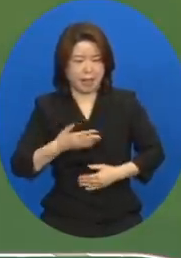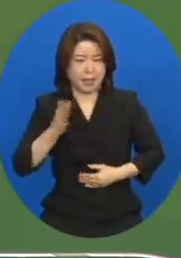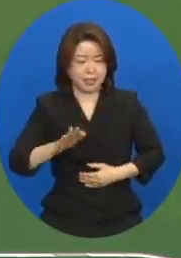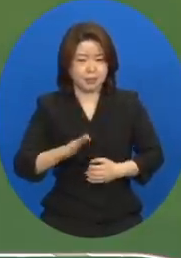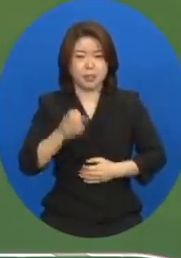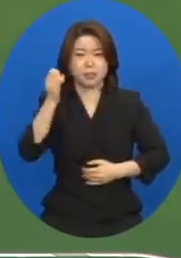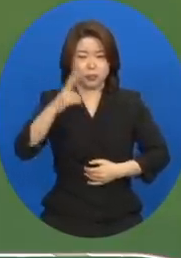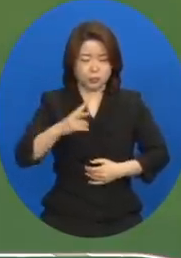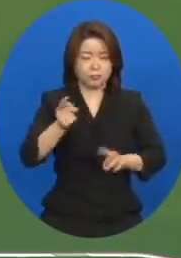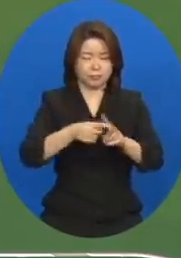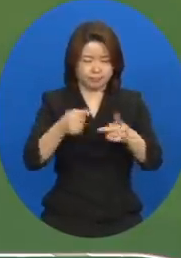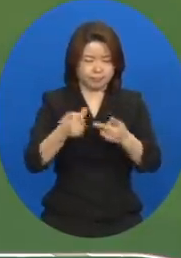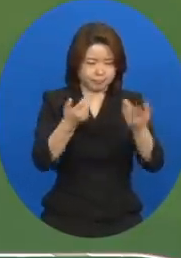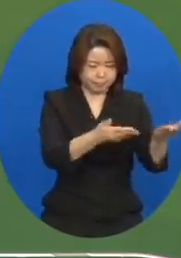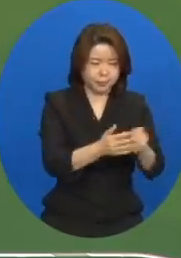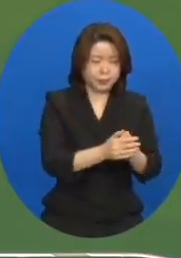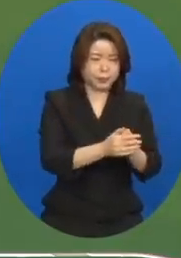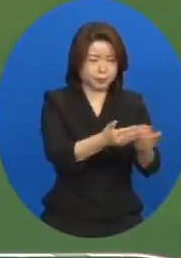받아주고.